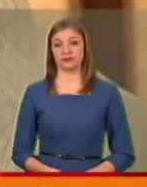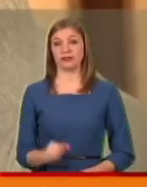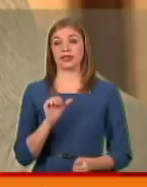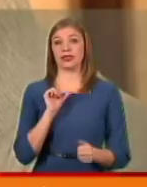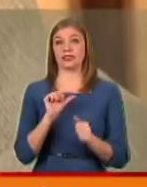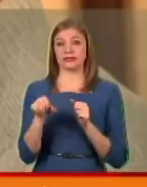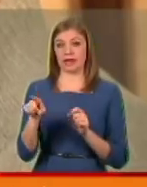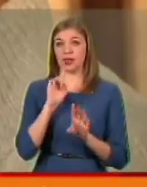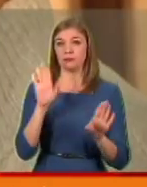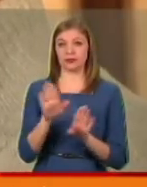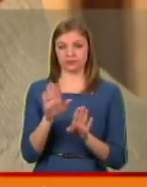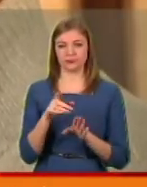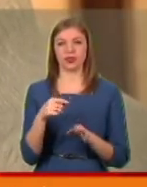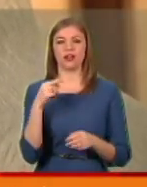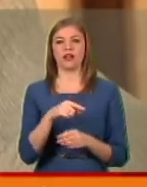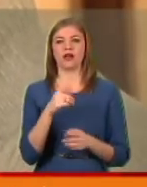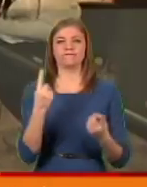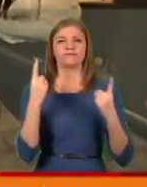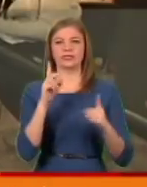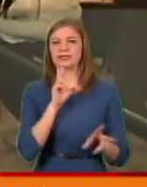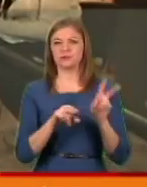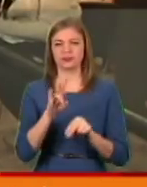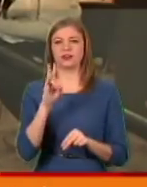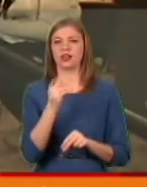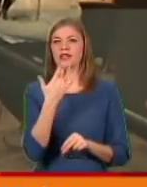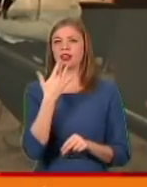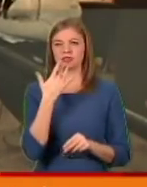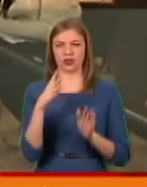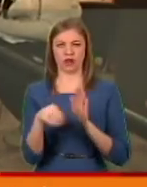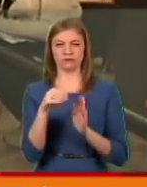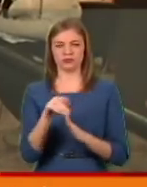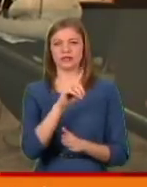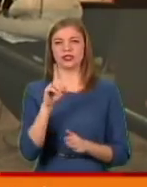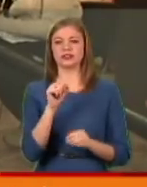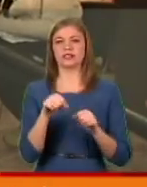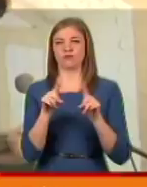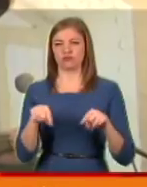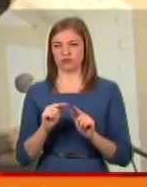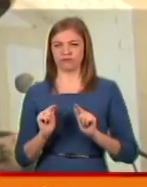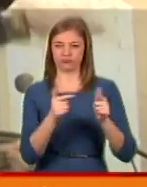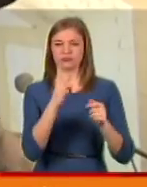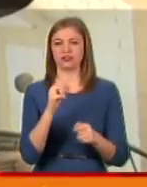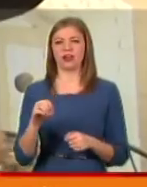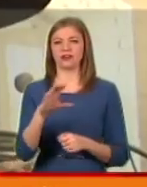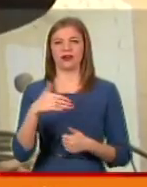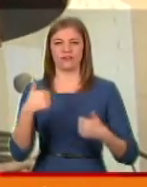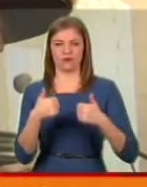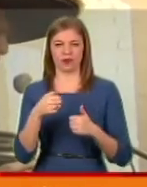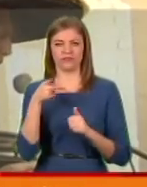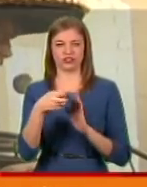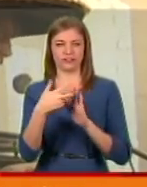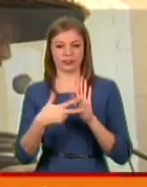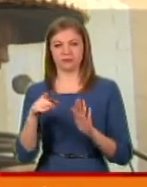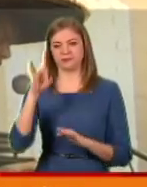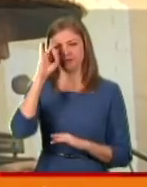Саме на «Нгангу» регі-гурт «Зев'ю» покладає великі надії на національному відборі «Запотівку» на Євробачення 2018.